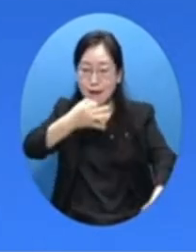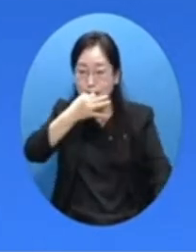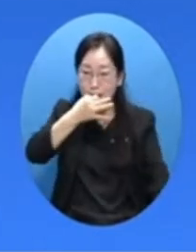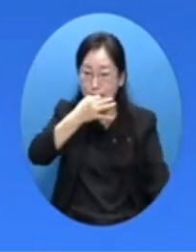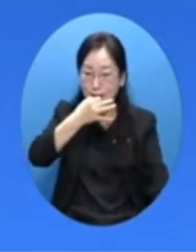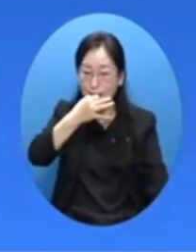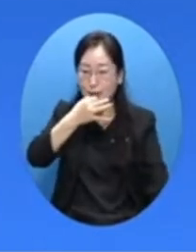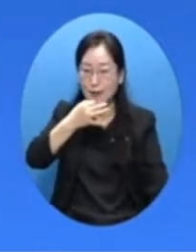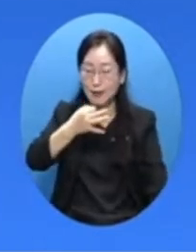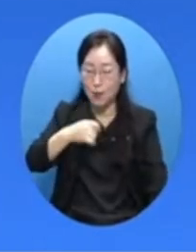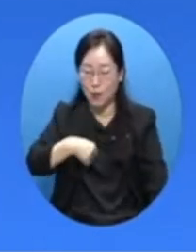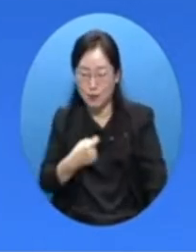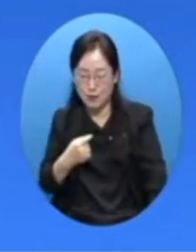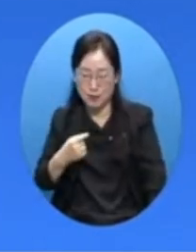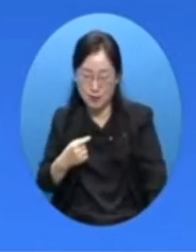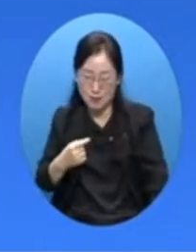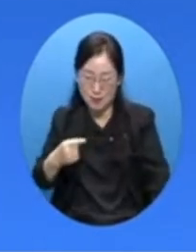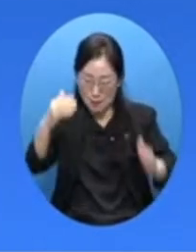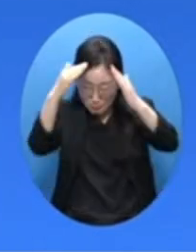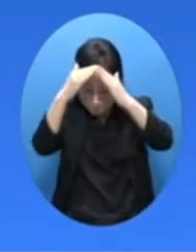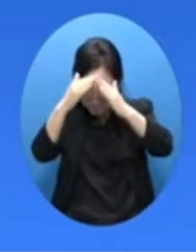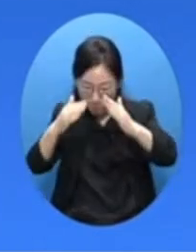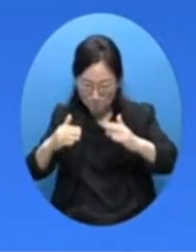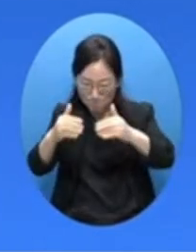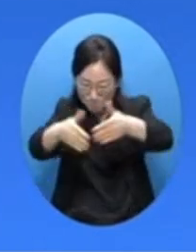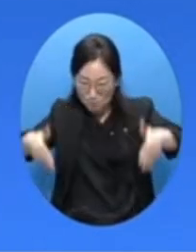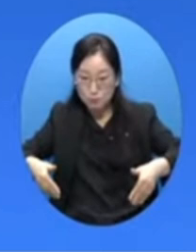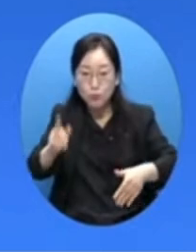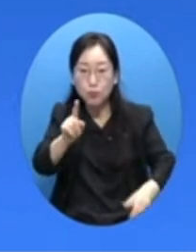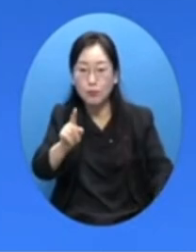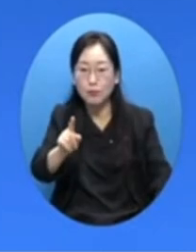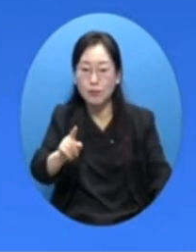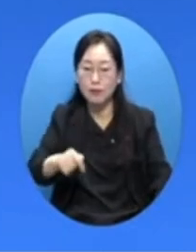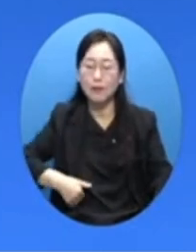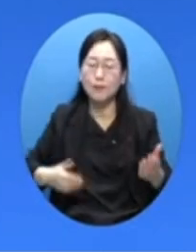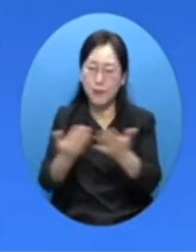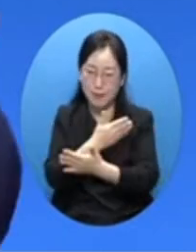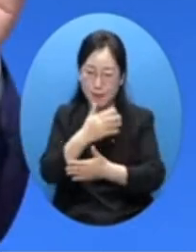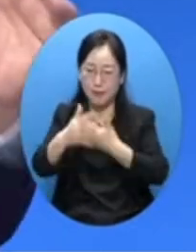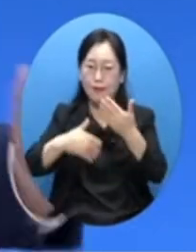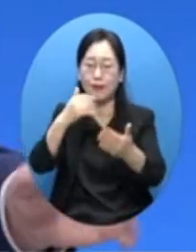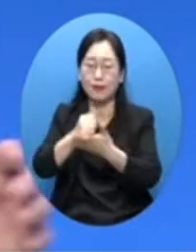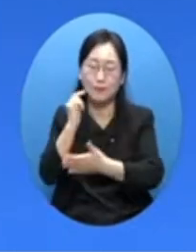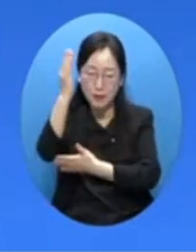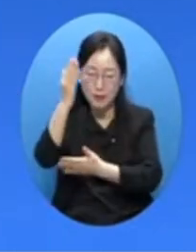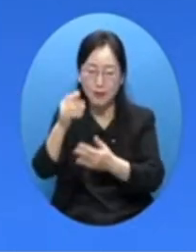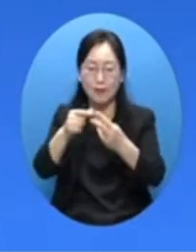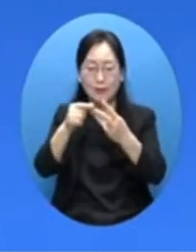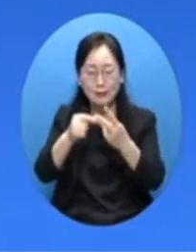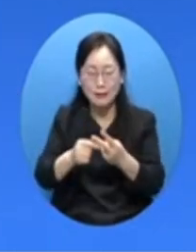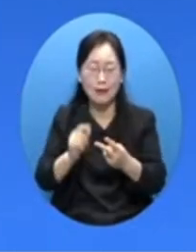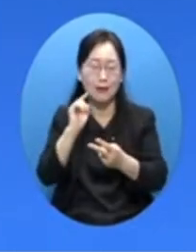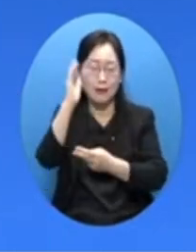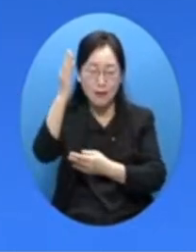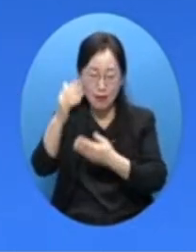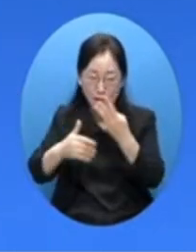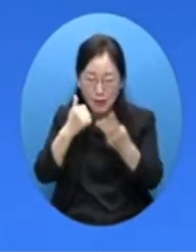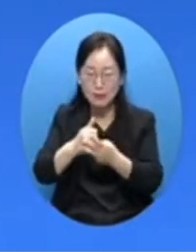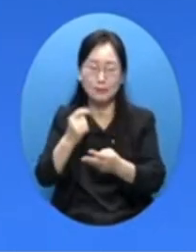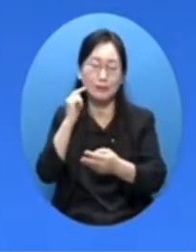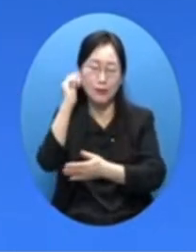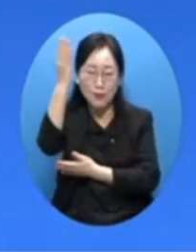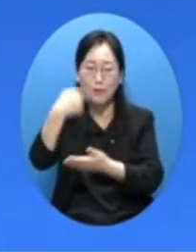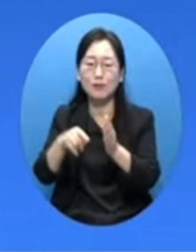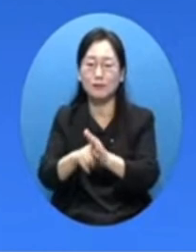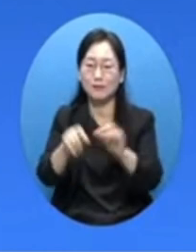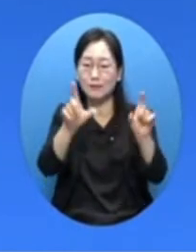자신의 바벨탑을 쌓아가는 그런 모습을 철저히 회개하고, 첫째도 하나님의 영광, 둘째도 하나님의 영광, 마지막도 하나님의 영광, 하나님의